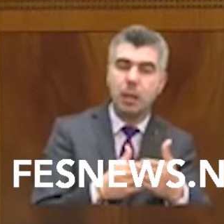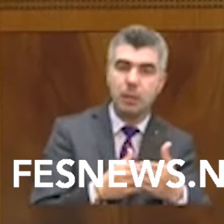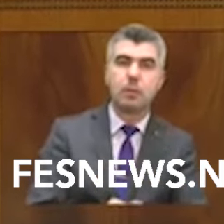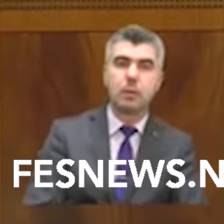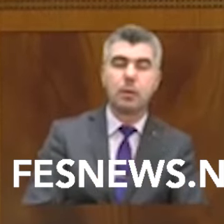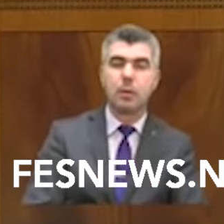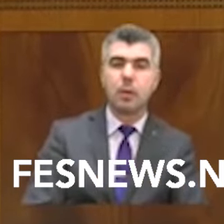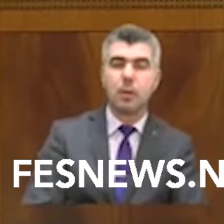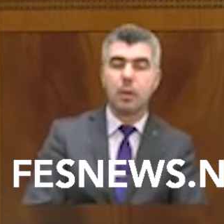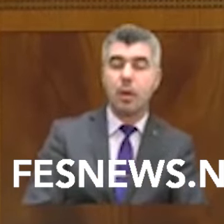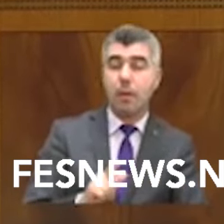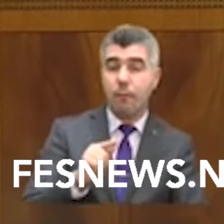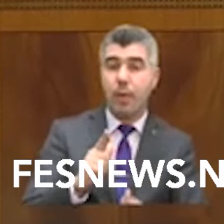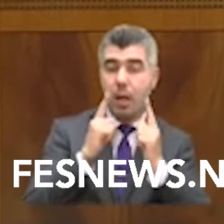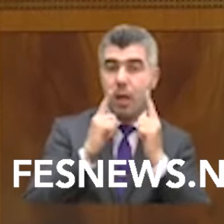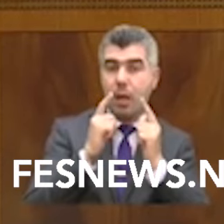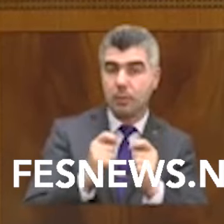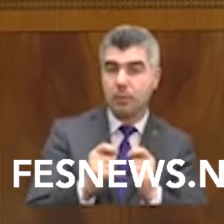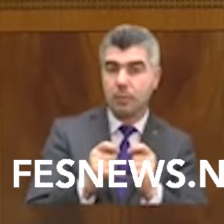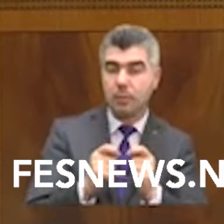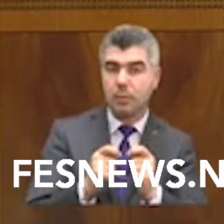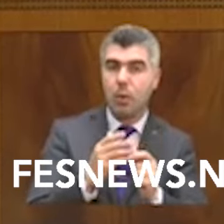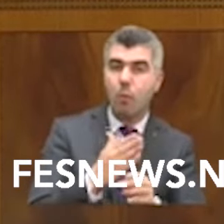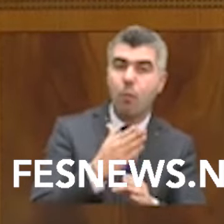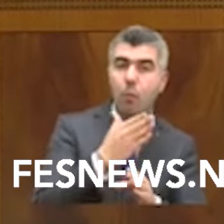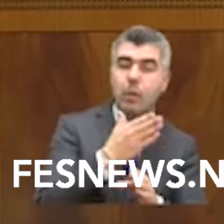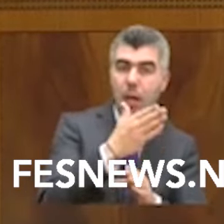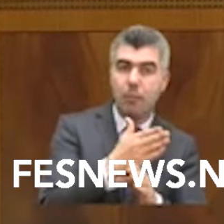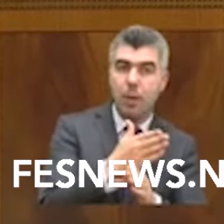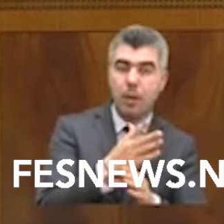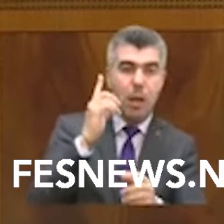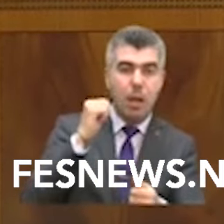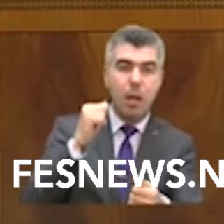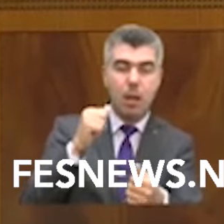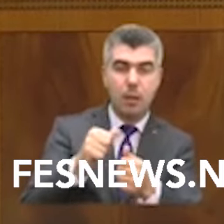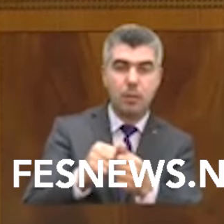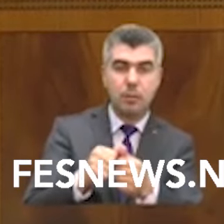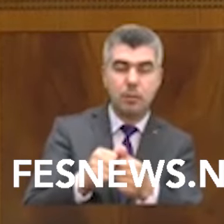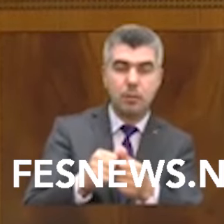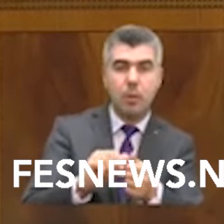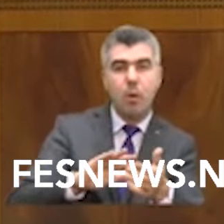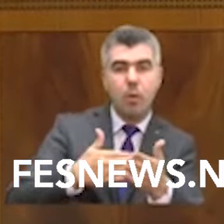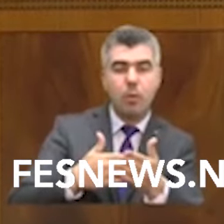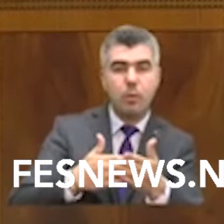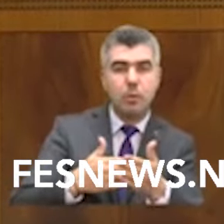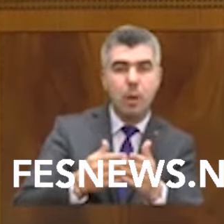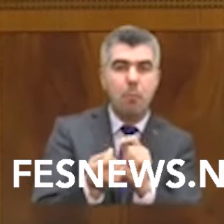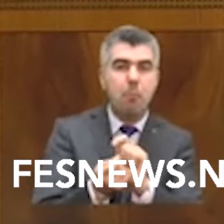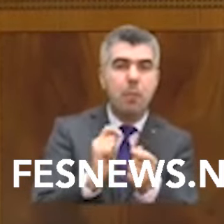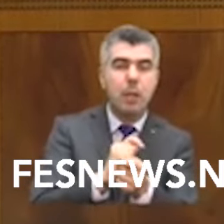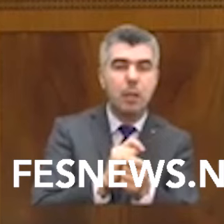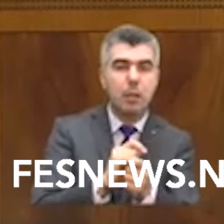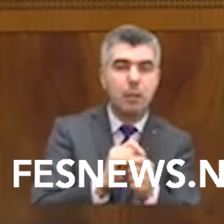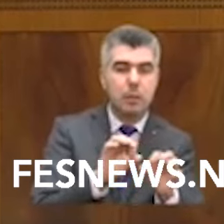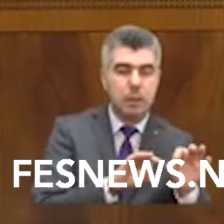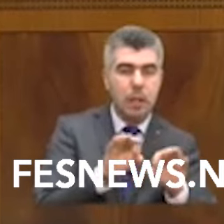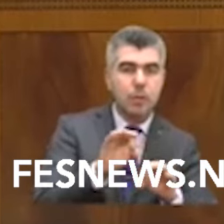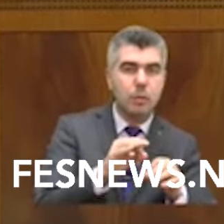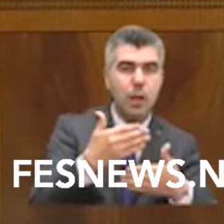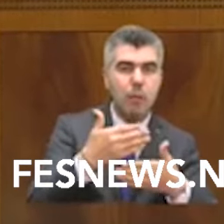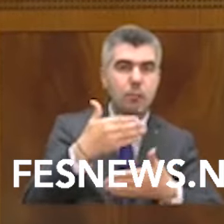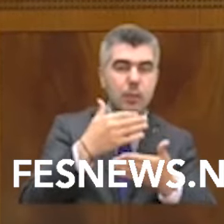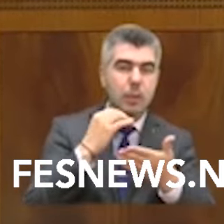رؤيه كتستشرف المستقبل وكتستحضر امكانيات التاهيل المجالي والحضري، رؤيه كتجعل